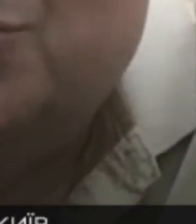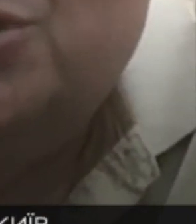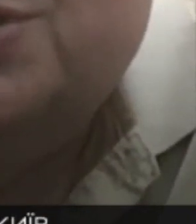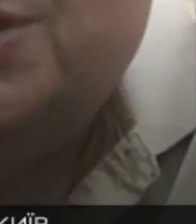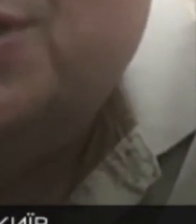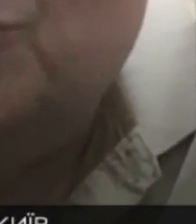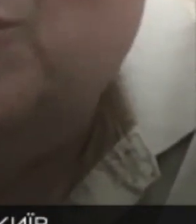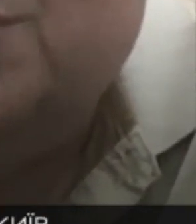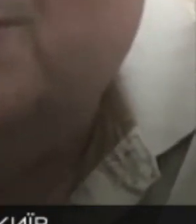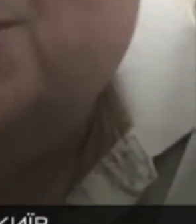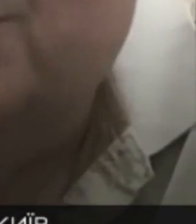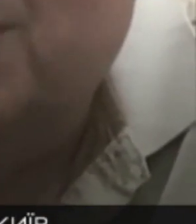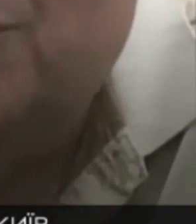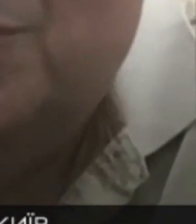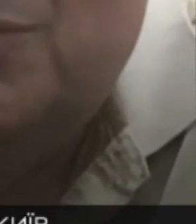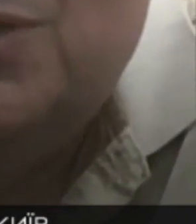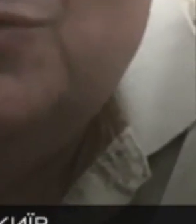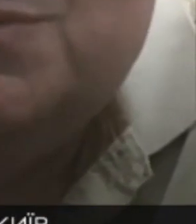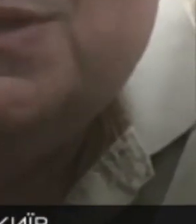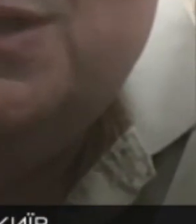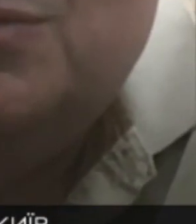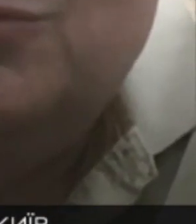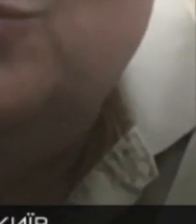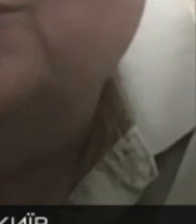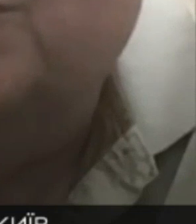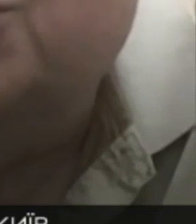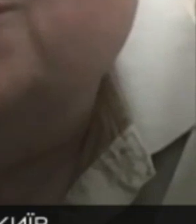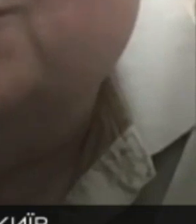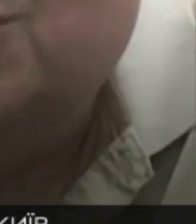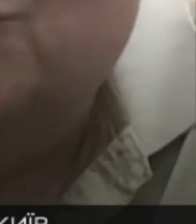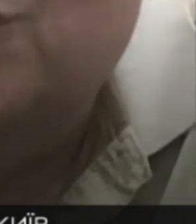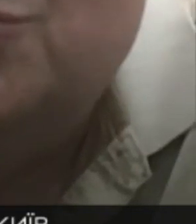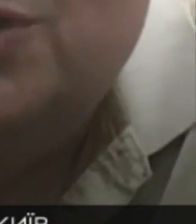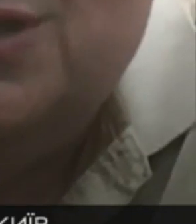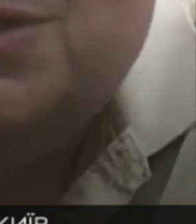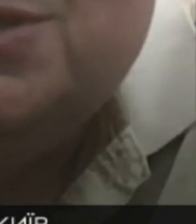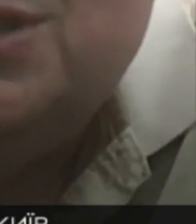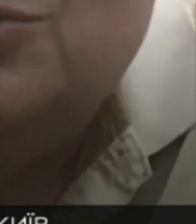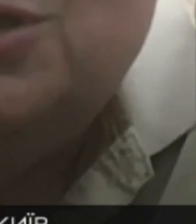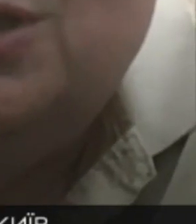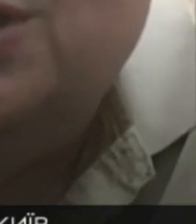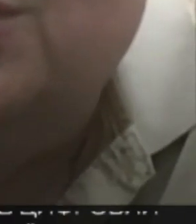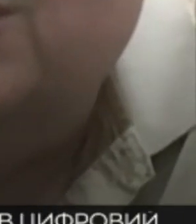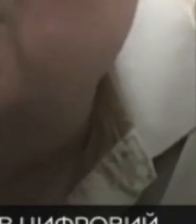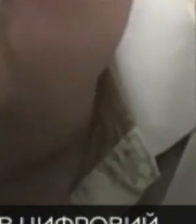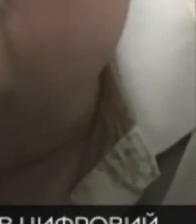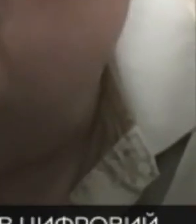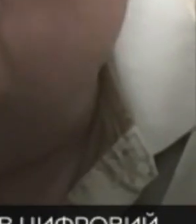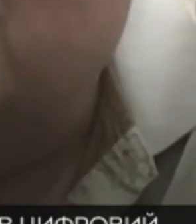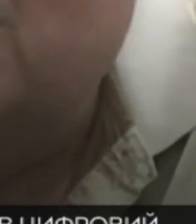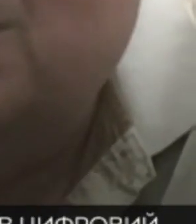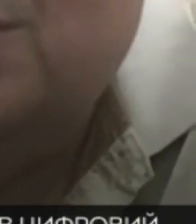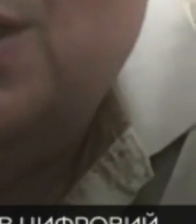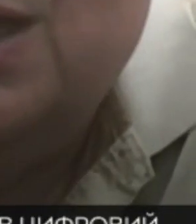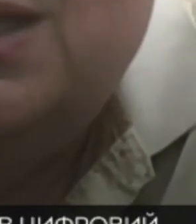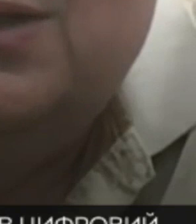мусульманские общины, среди них много исламистов, которые прибыли вот с последними волнами беженцев с Ближнего Востока. Там есть и сторонники ИГИЛ, и